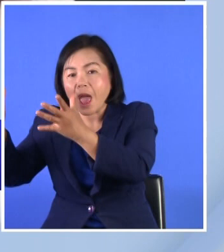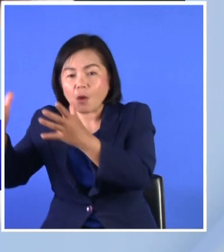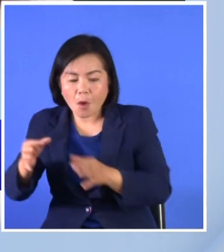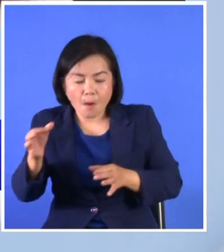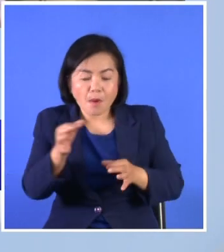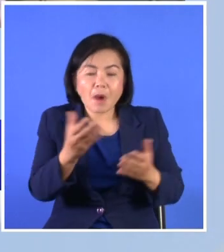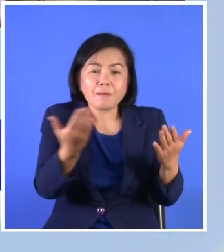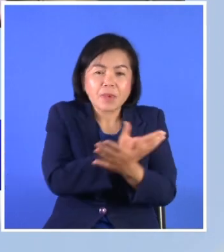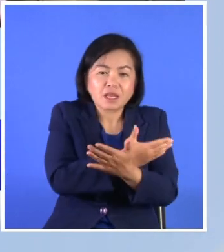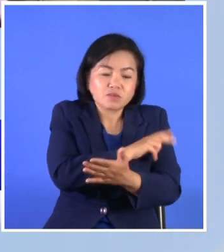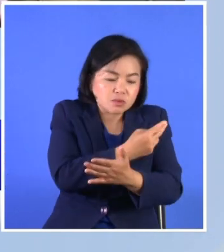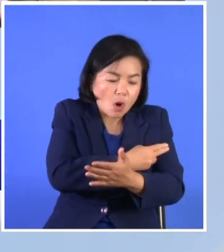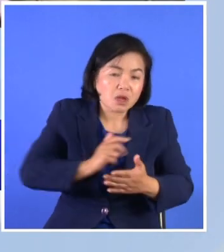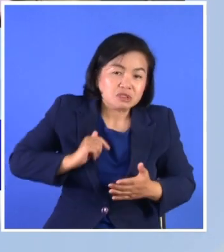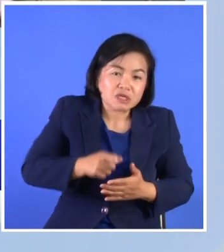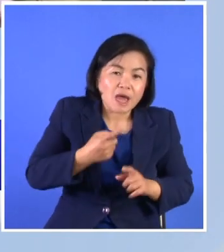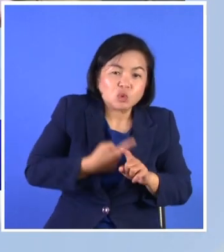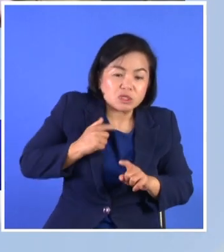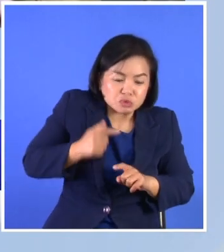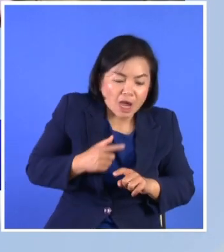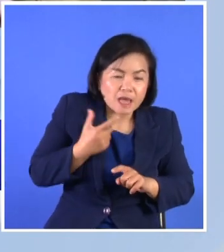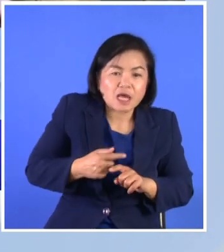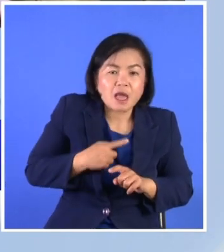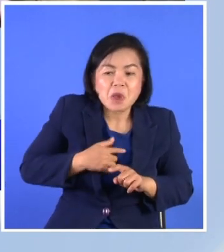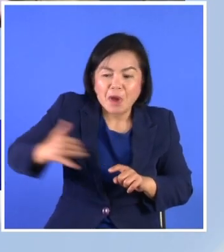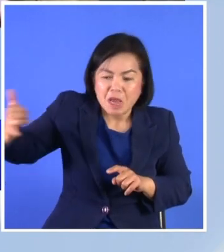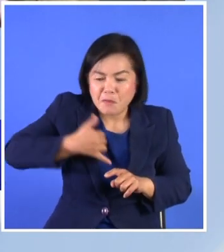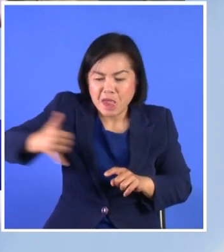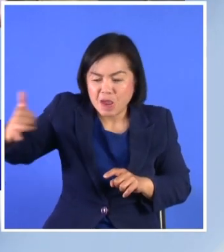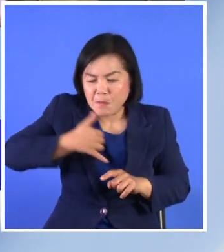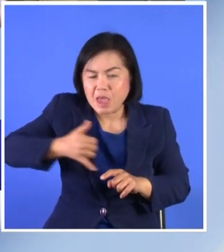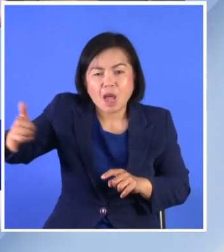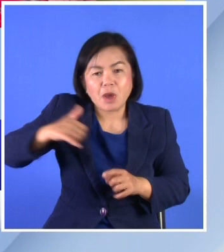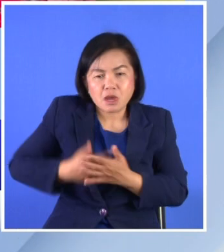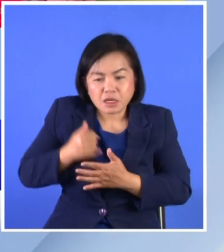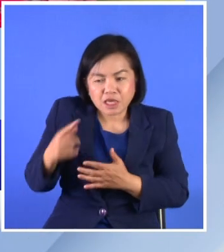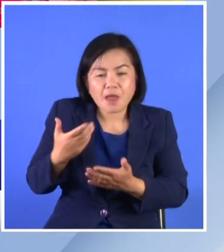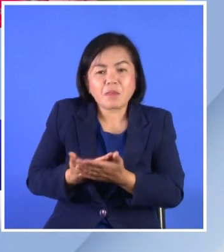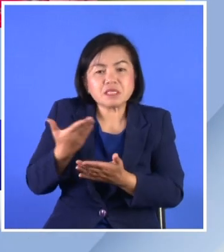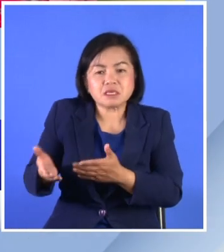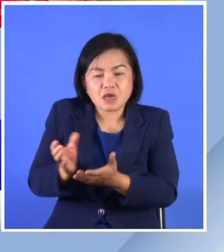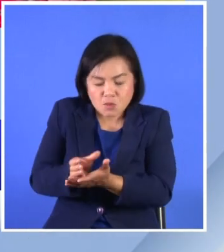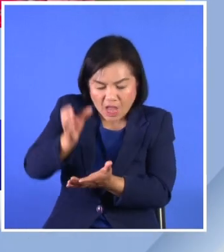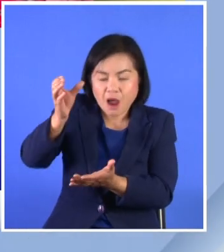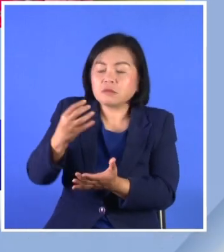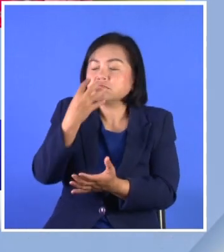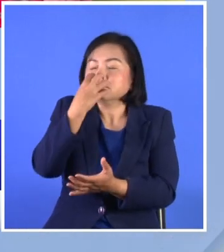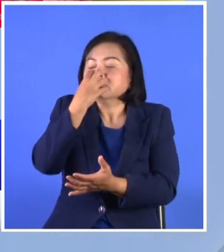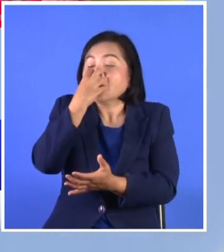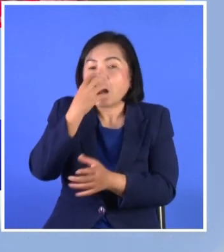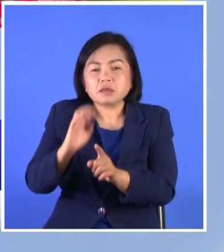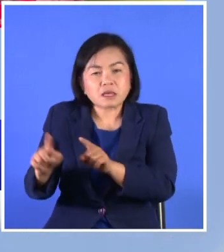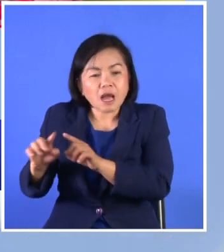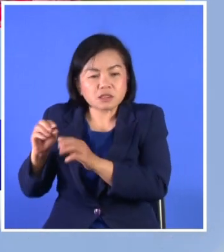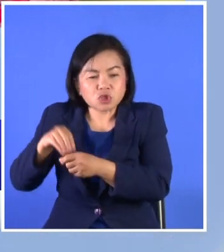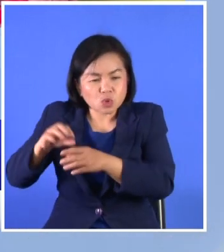ะแล้วก็มีค่าใช้จ่ายในการขนส่งลงมารวมทั้งค่าใช้จ่ายในการซื้อตัวออกซิเจนดังนั้นเนี่ยในพื้นที่ห่างไกล